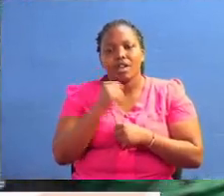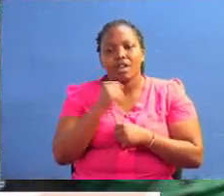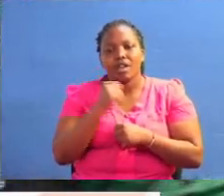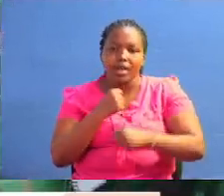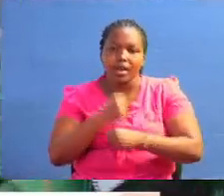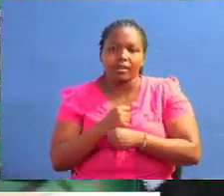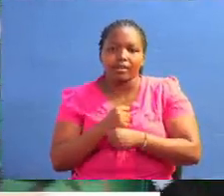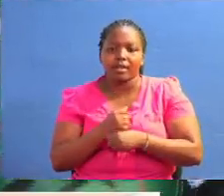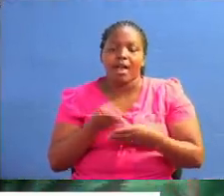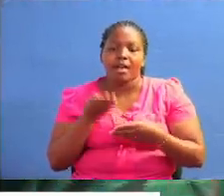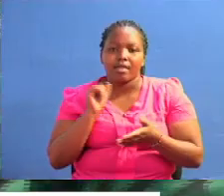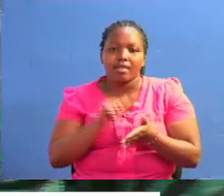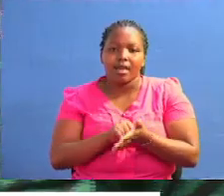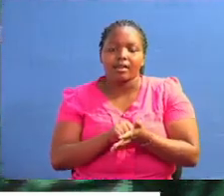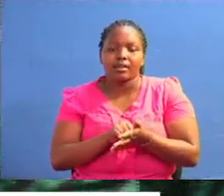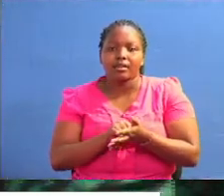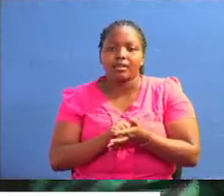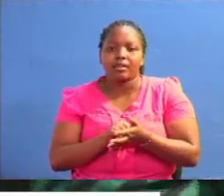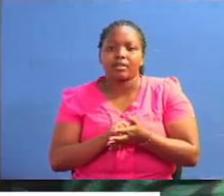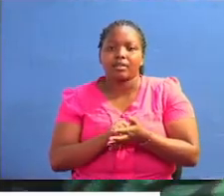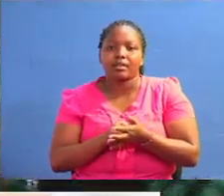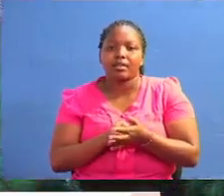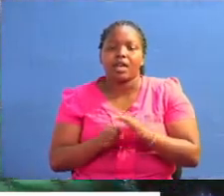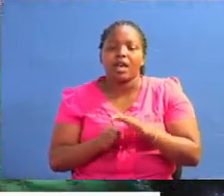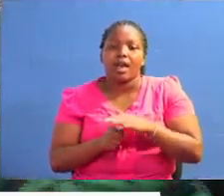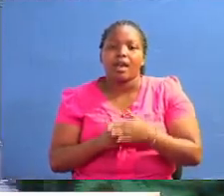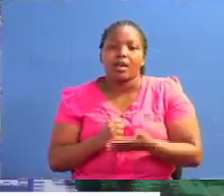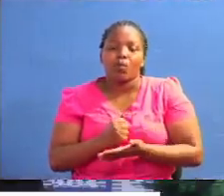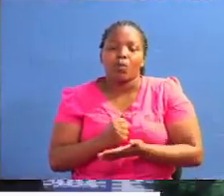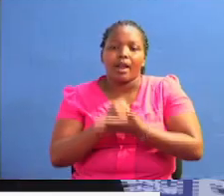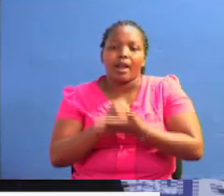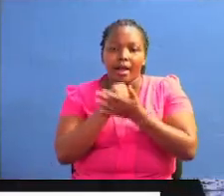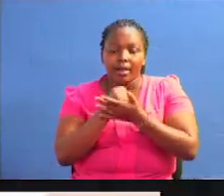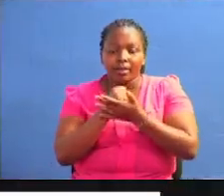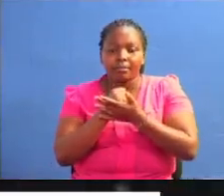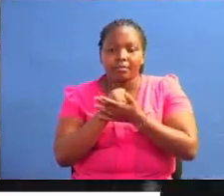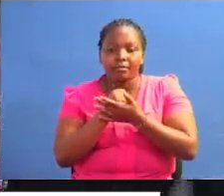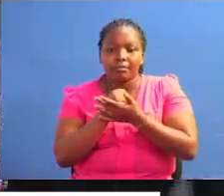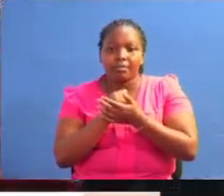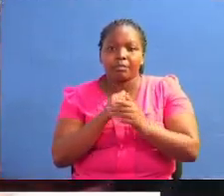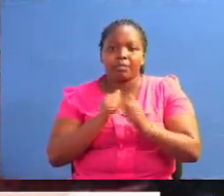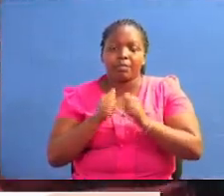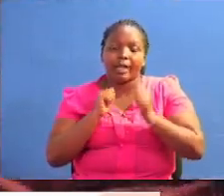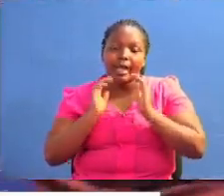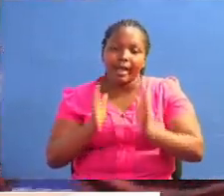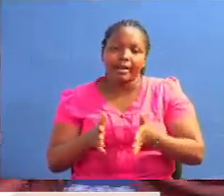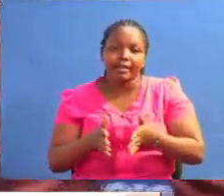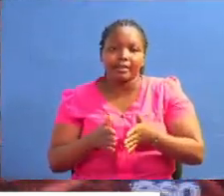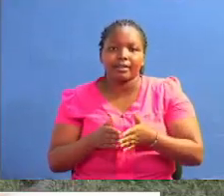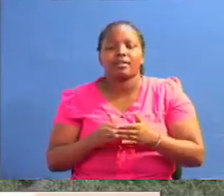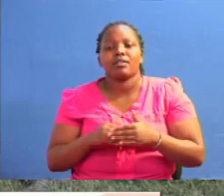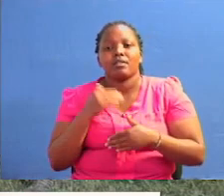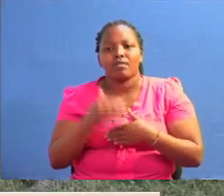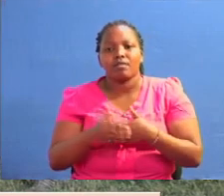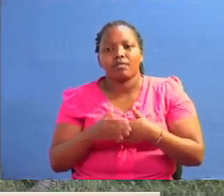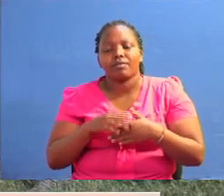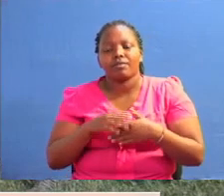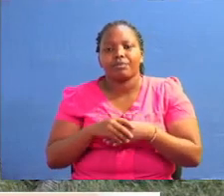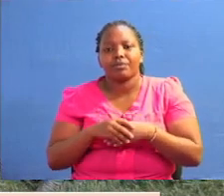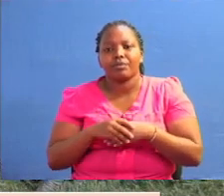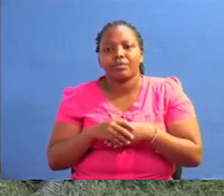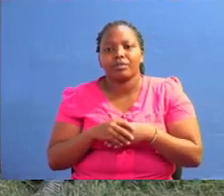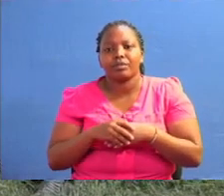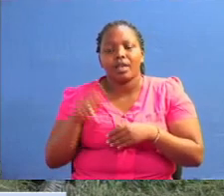Ufadhili huo unanuia kugaramikia mahitaji ya timu ya taifa ya raga ya wachezaji saba kila upande, almaarufu